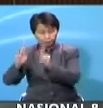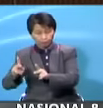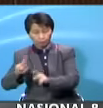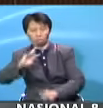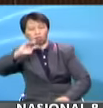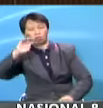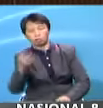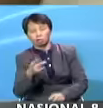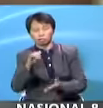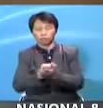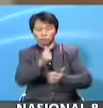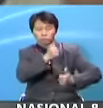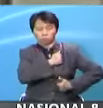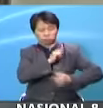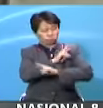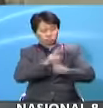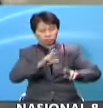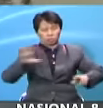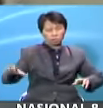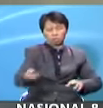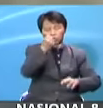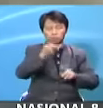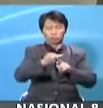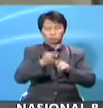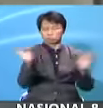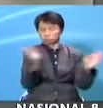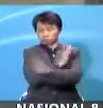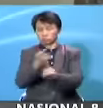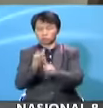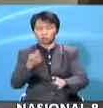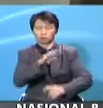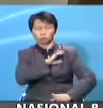memutar belit, kononnya tentera bersedia untuk mengambil alih daripada PDRM.